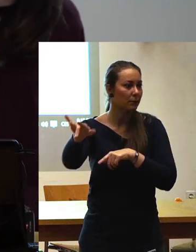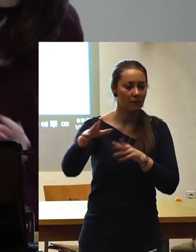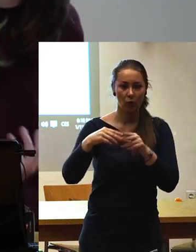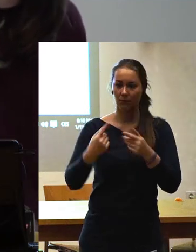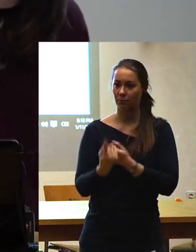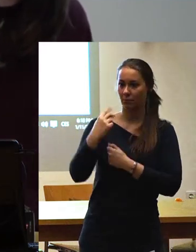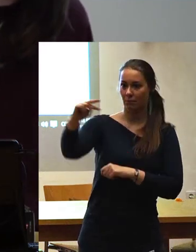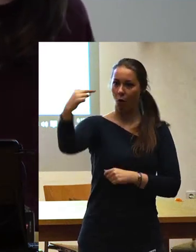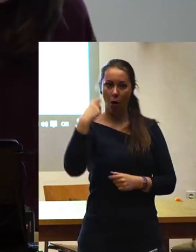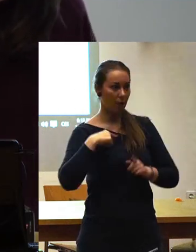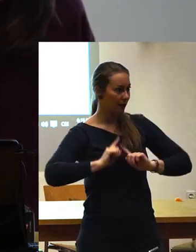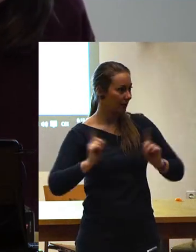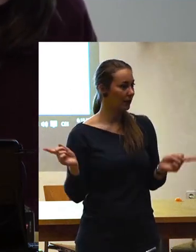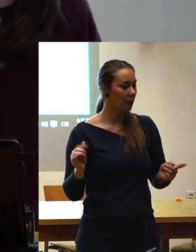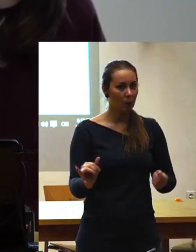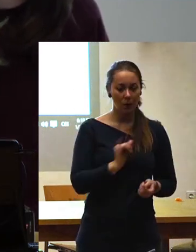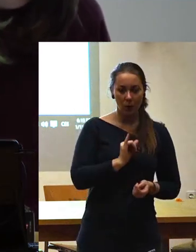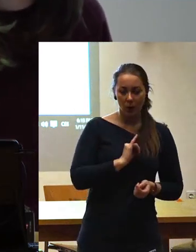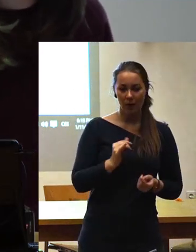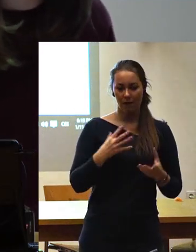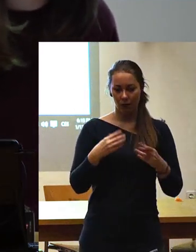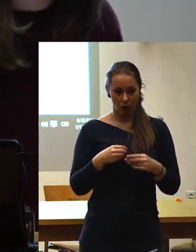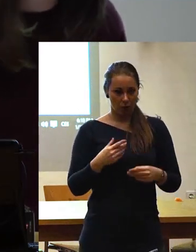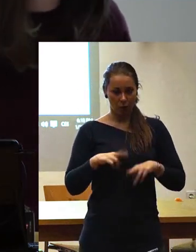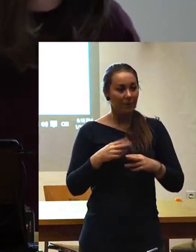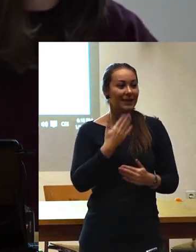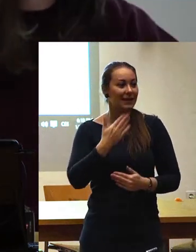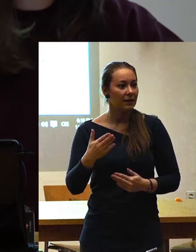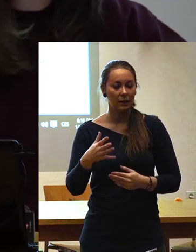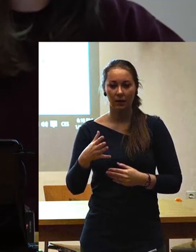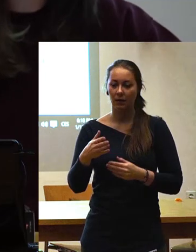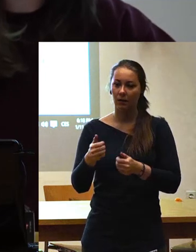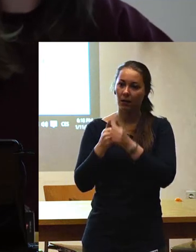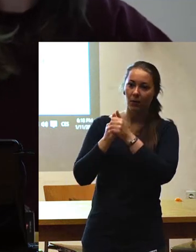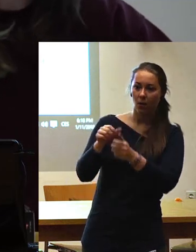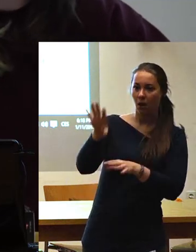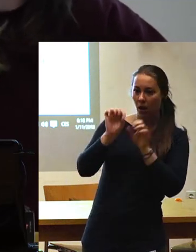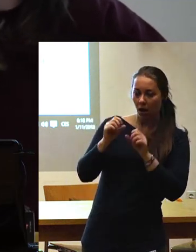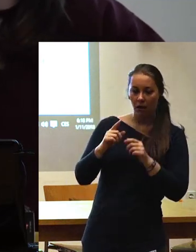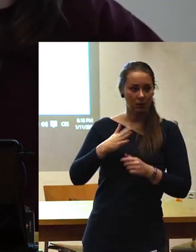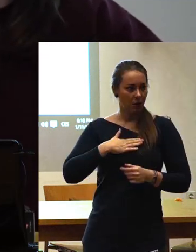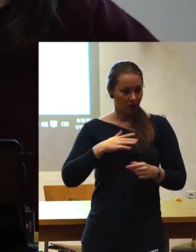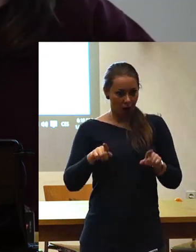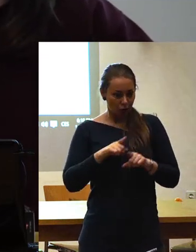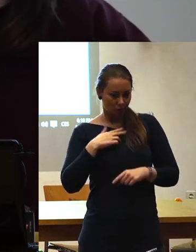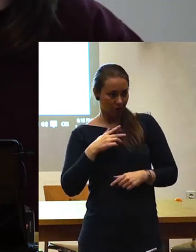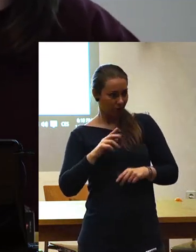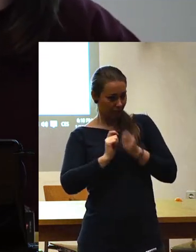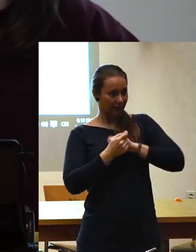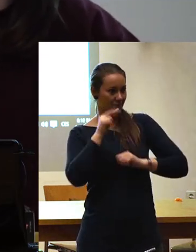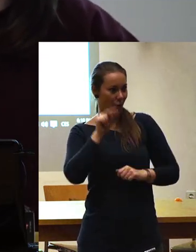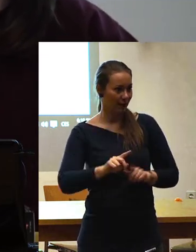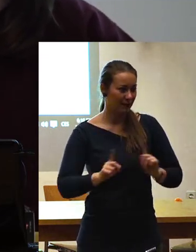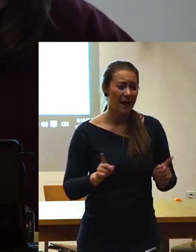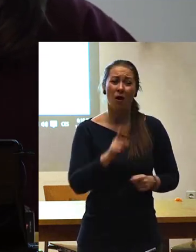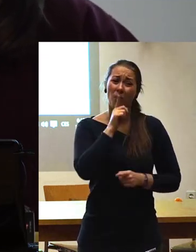díla, tak to může určitým způsobem měnit to, jakým způsobem na to nahlížíme. Ale my s tou galerií ETC jsme úplně